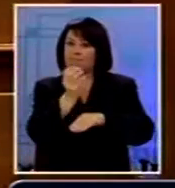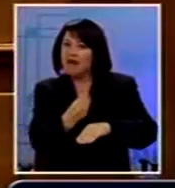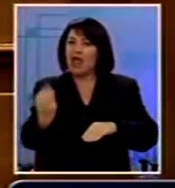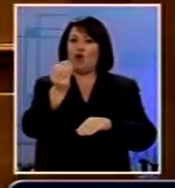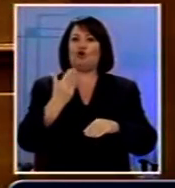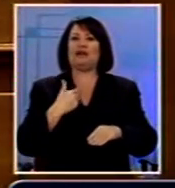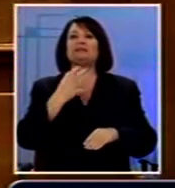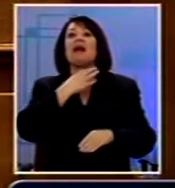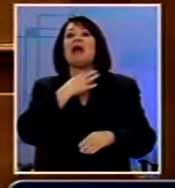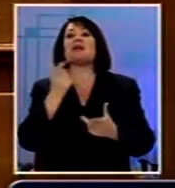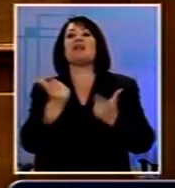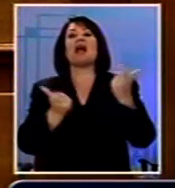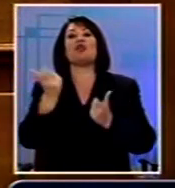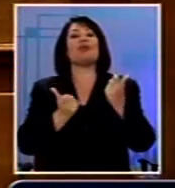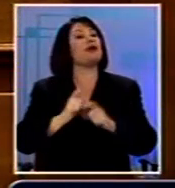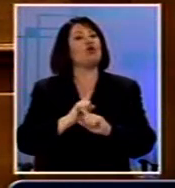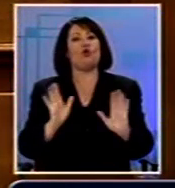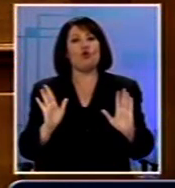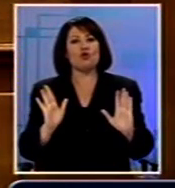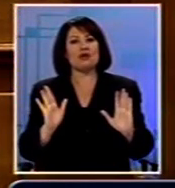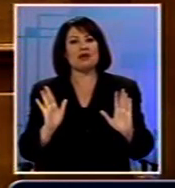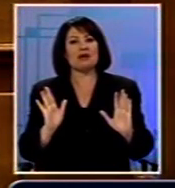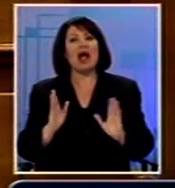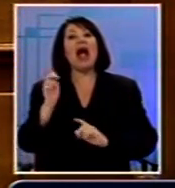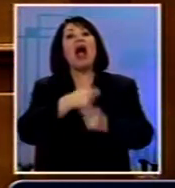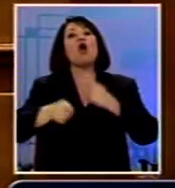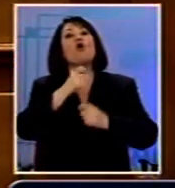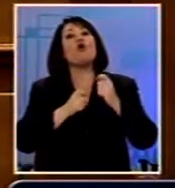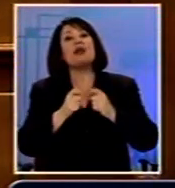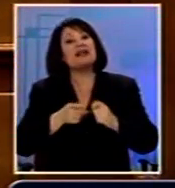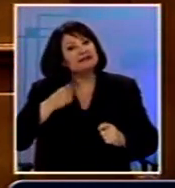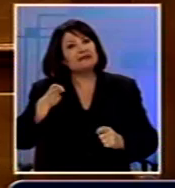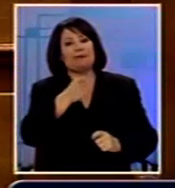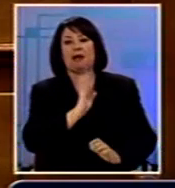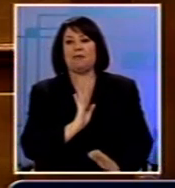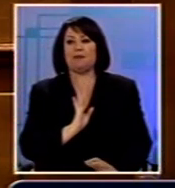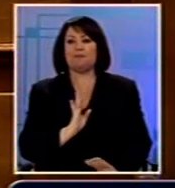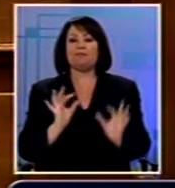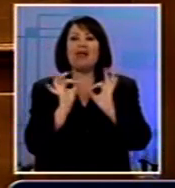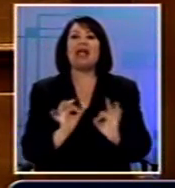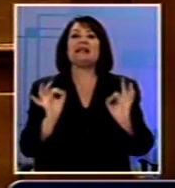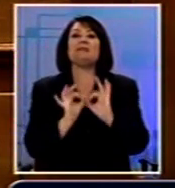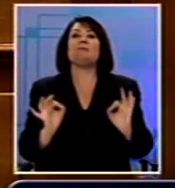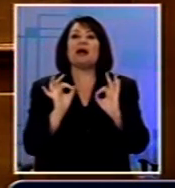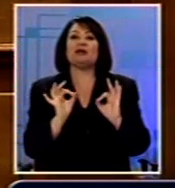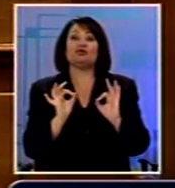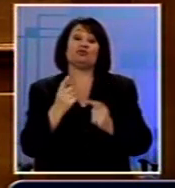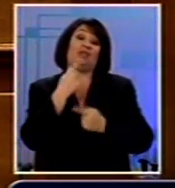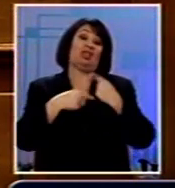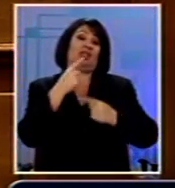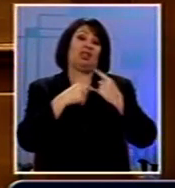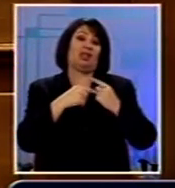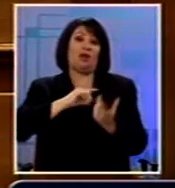μην χρειαζόμαστε άλλα δανεικά, να έχουμε βγει στις εκλογές, στις αγορές. Αυτοί ετοιμάζονται τάχα μου να